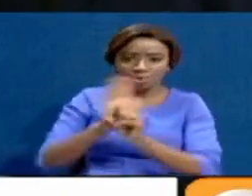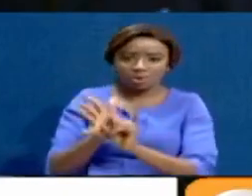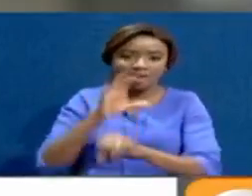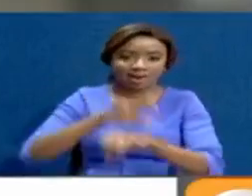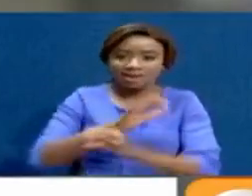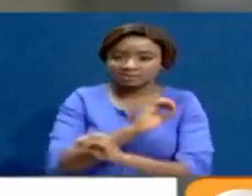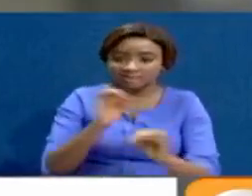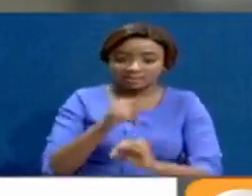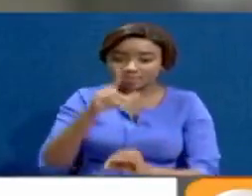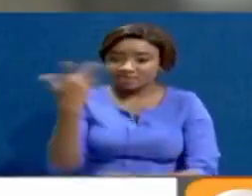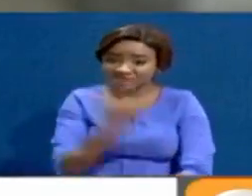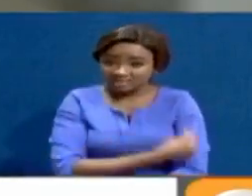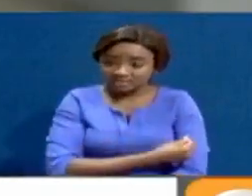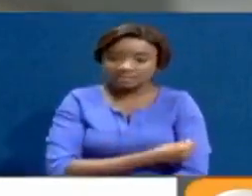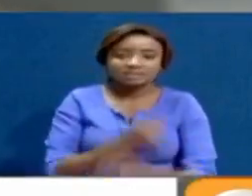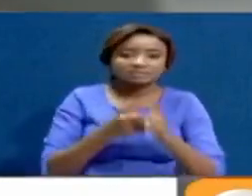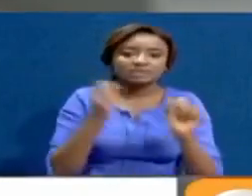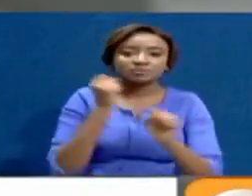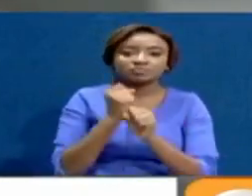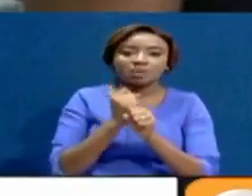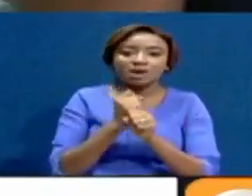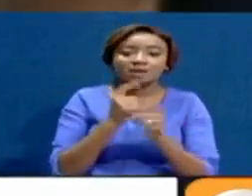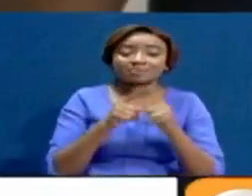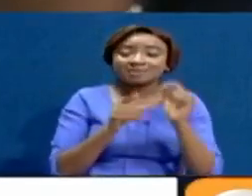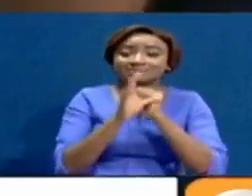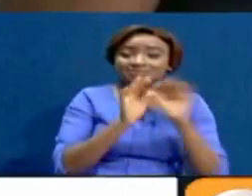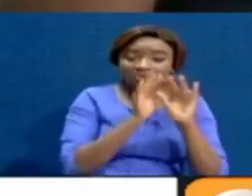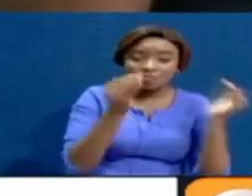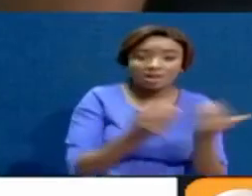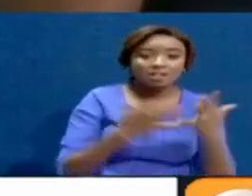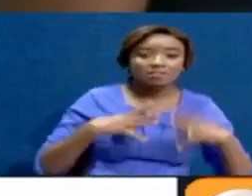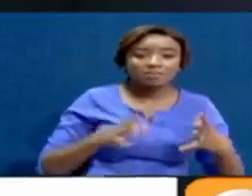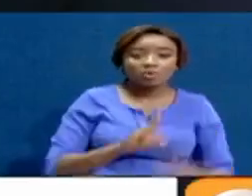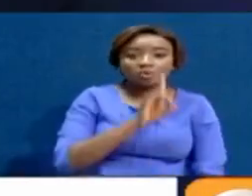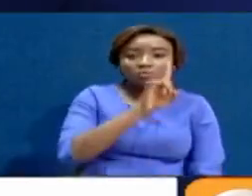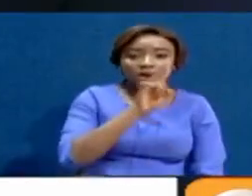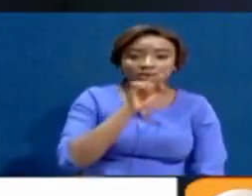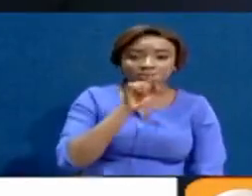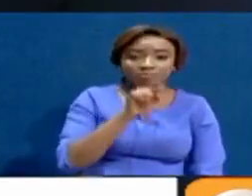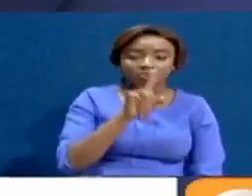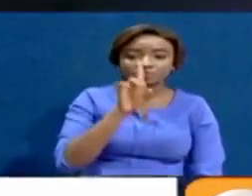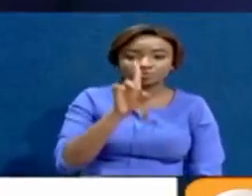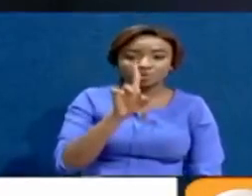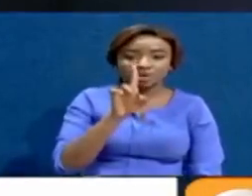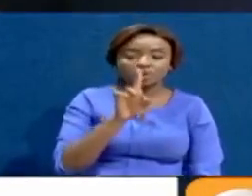huo. Chanjo hiyo imeanza kutumika baada ya ulimwengu kupoteza zaidi ya watu milioni 1.5 kutokana na